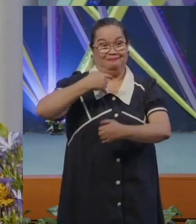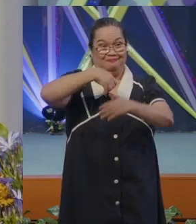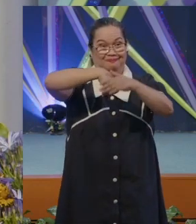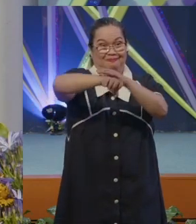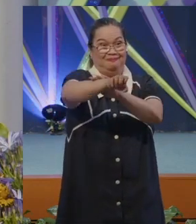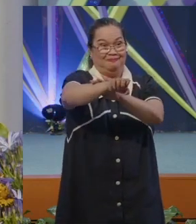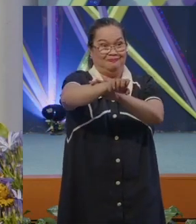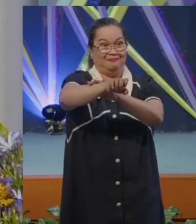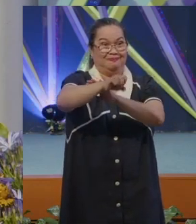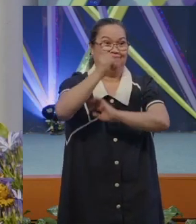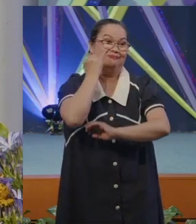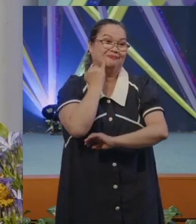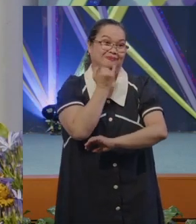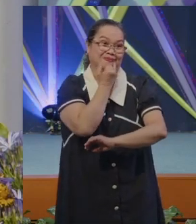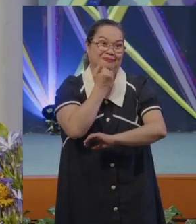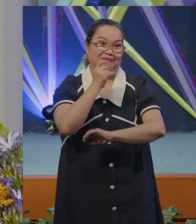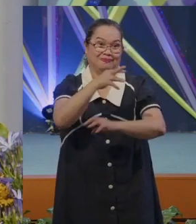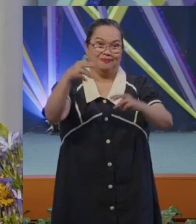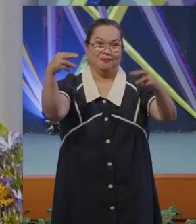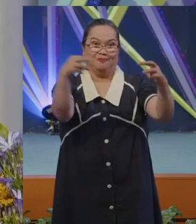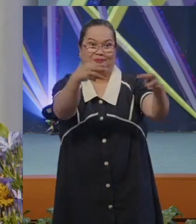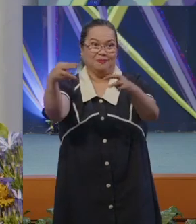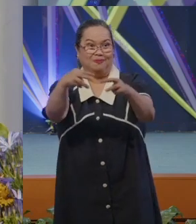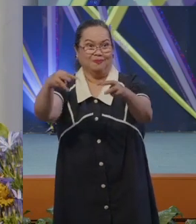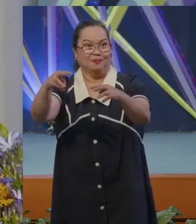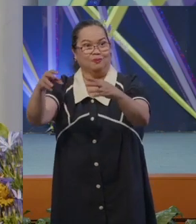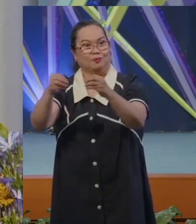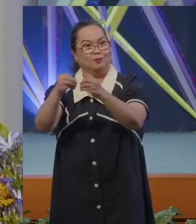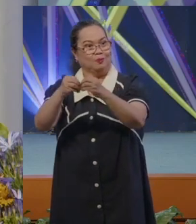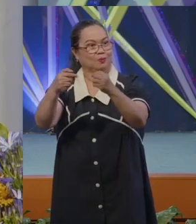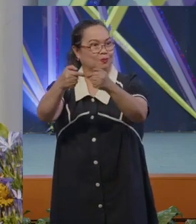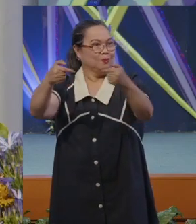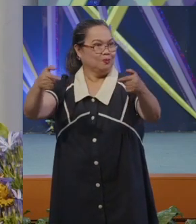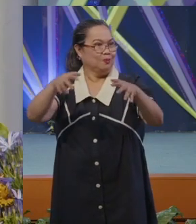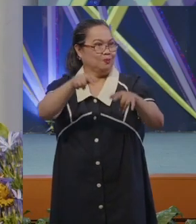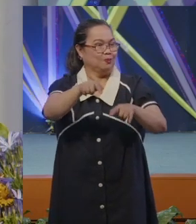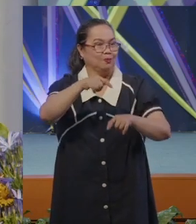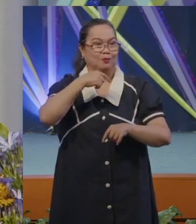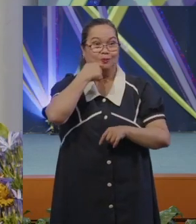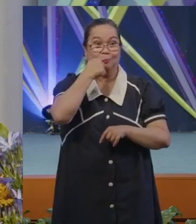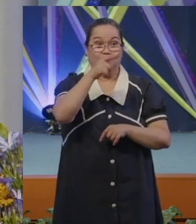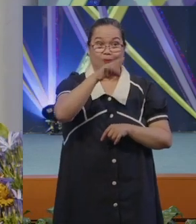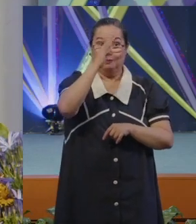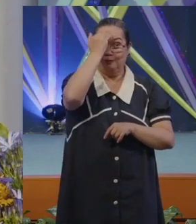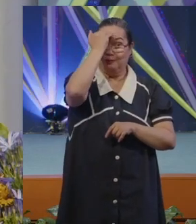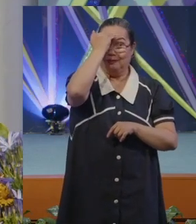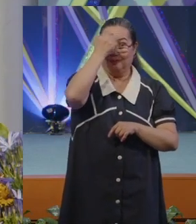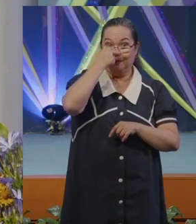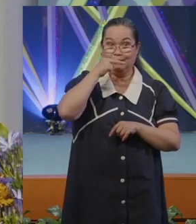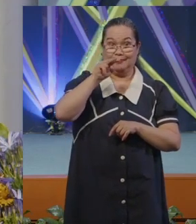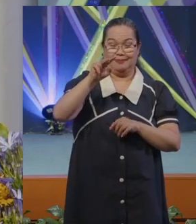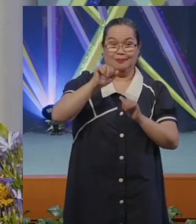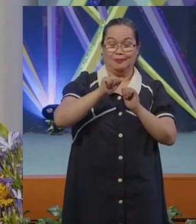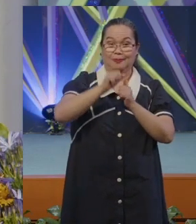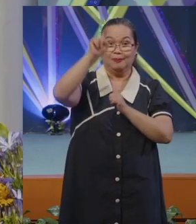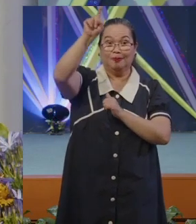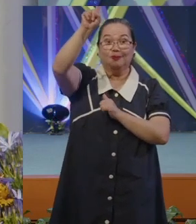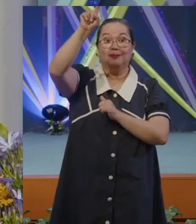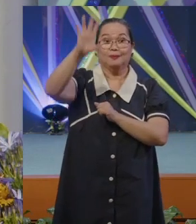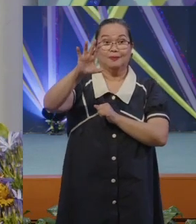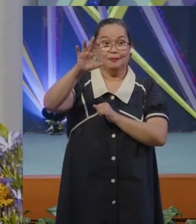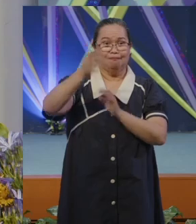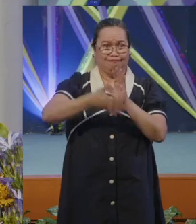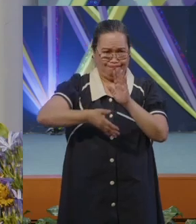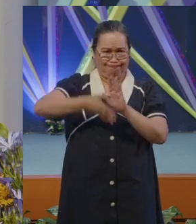at kakalabanin niya ang mas marami pang kalaban. At kung alam niya at nakita niya kung paano pinagwagi